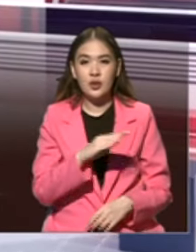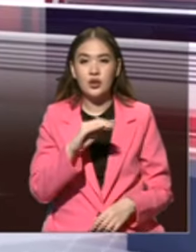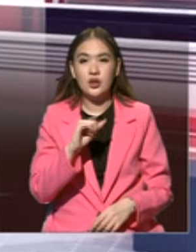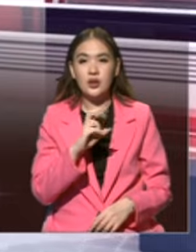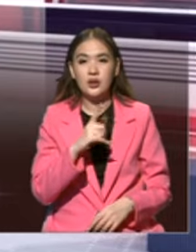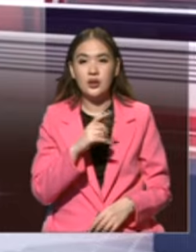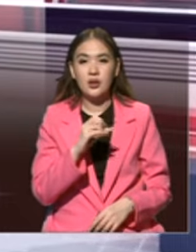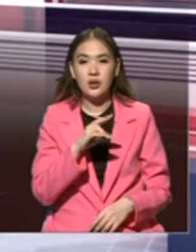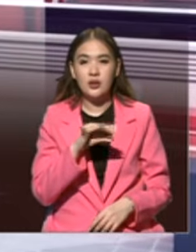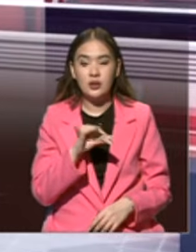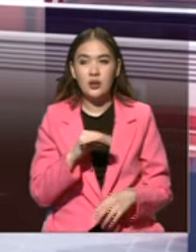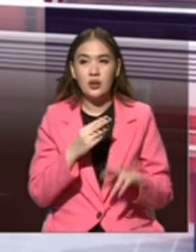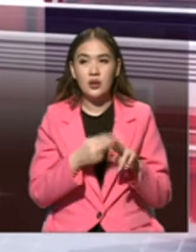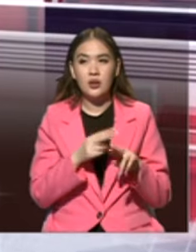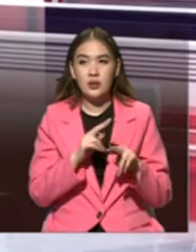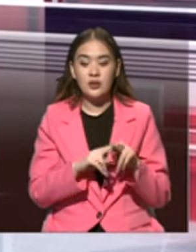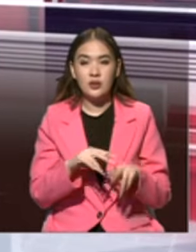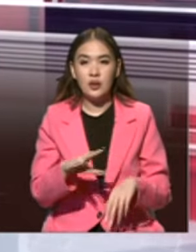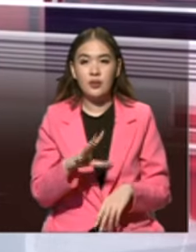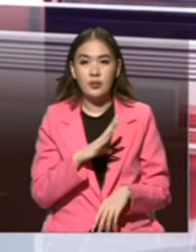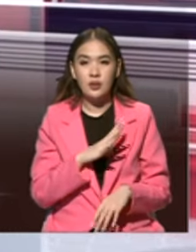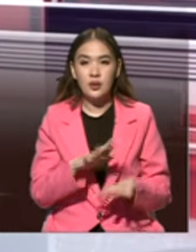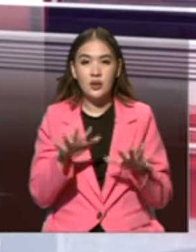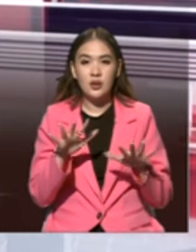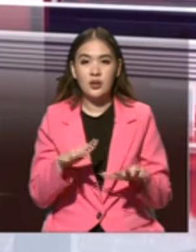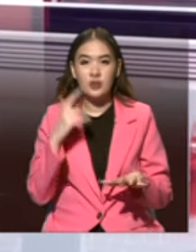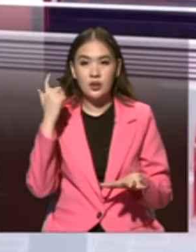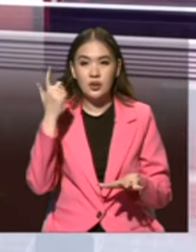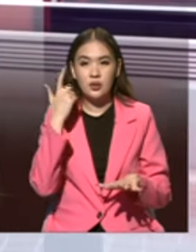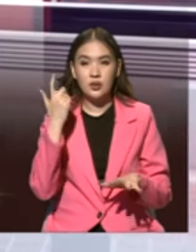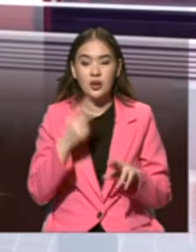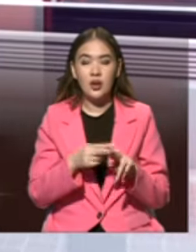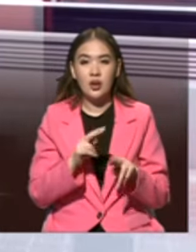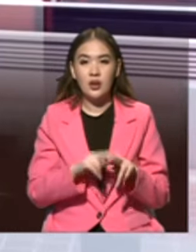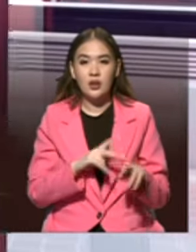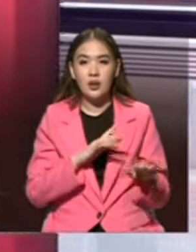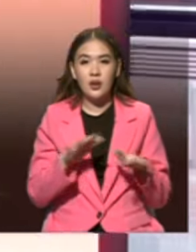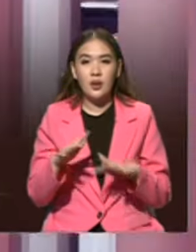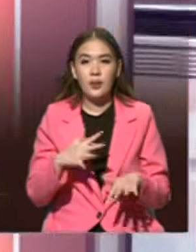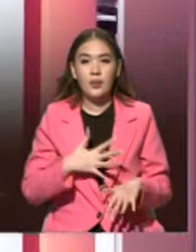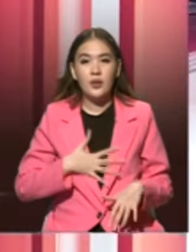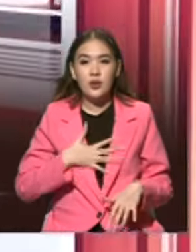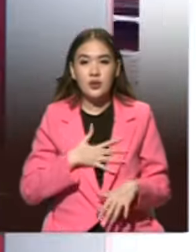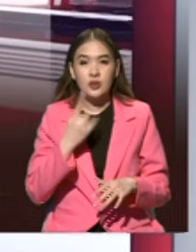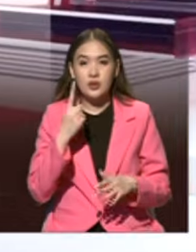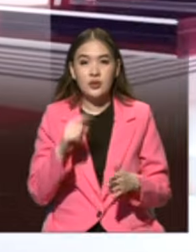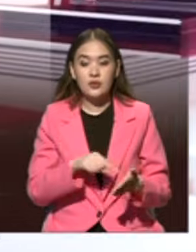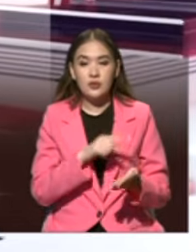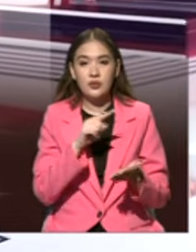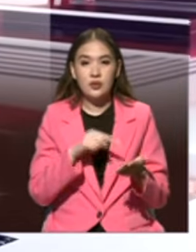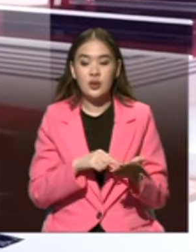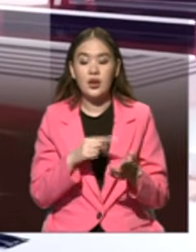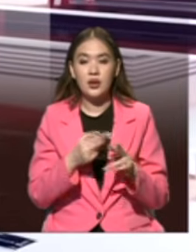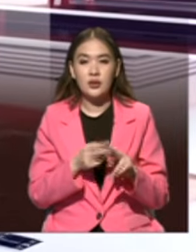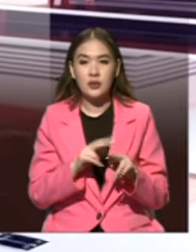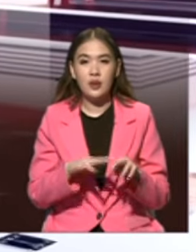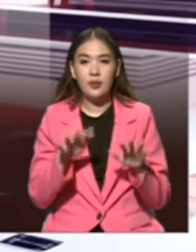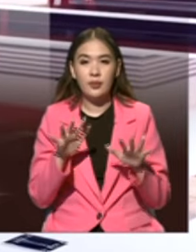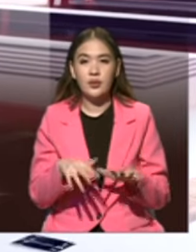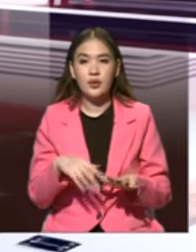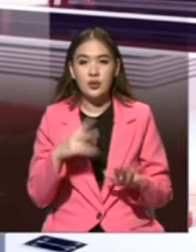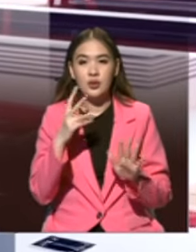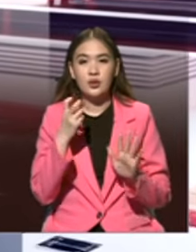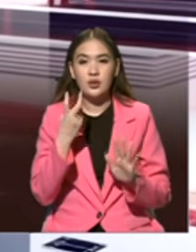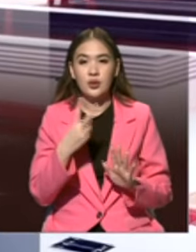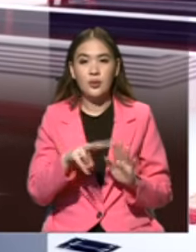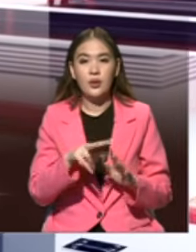бойынша. Енді бүгінгі таңда Жангелді ауданының шаруа қожалықтары мазалайтын бір сұрақ. Мынау Жангелді ауданында негізінен